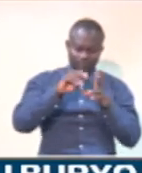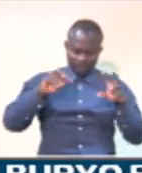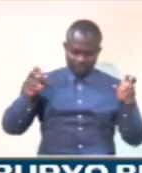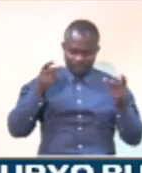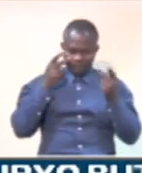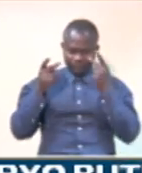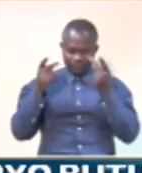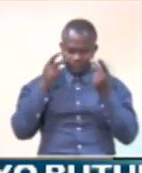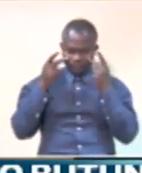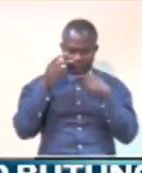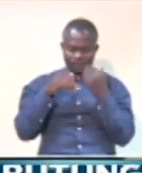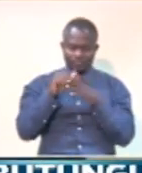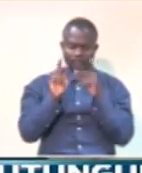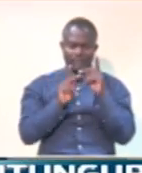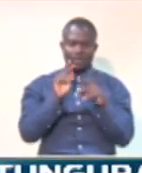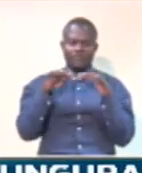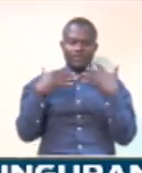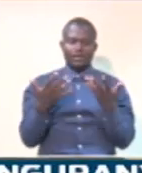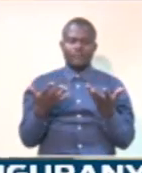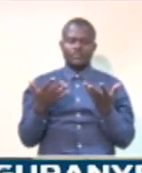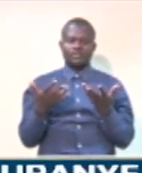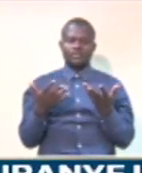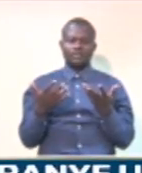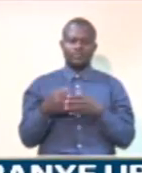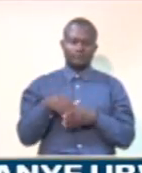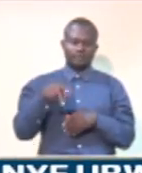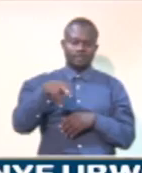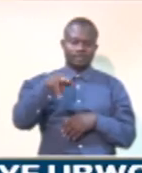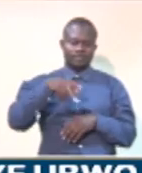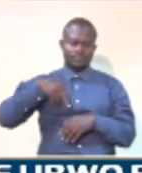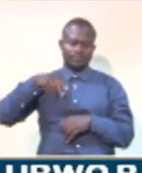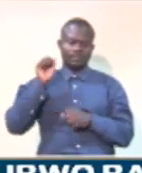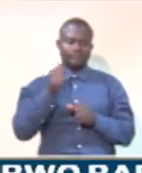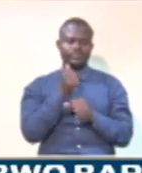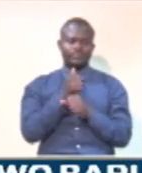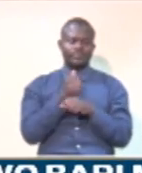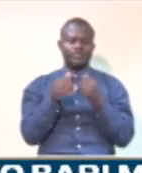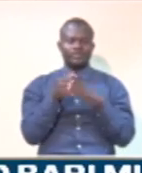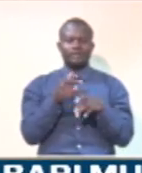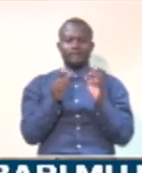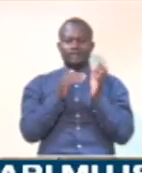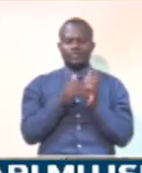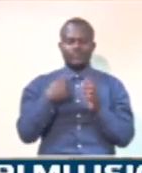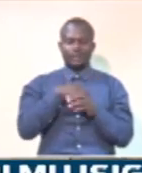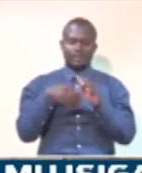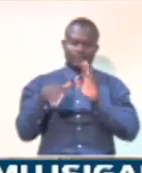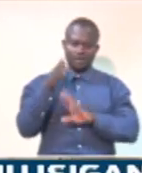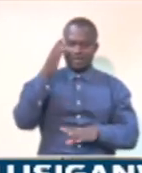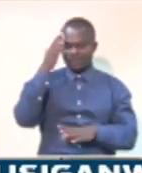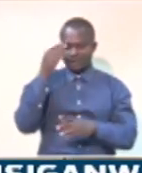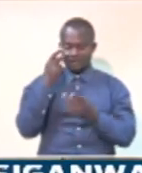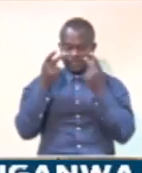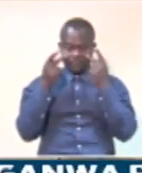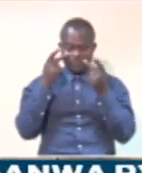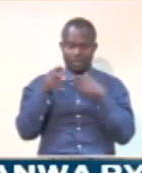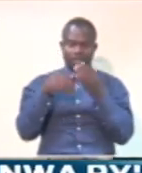dukontrola tureba movement z'abantu uko bagenda, icyo yakora. Cyakoze duhita tukibona. Uri hanze